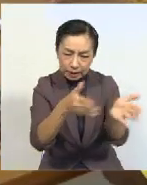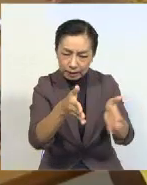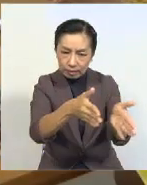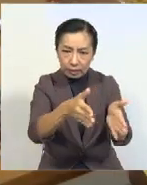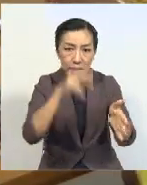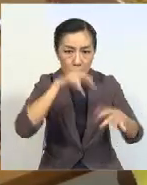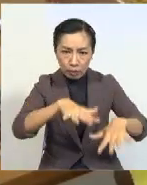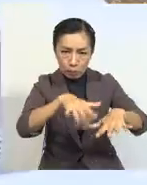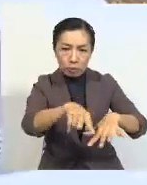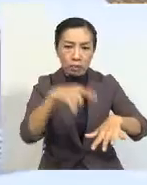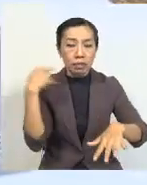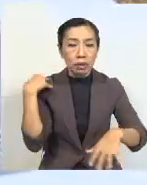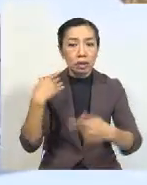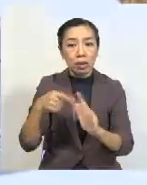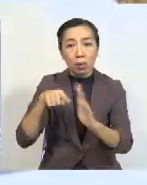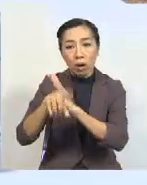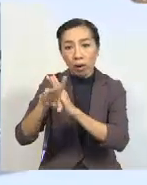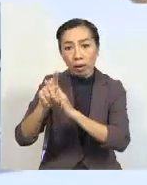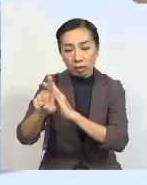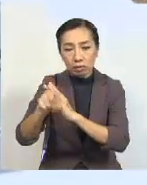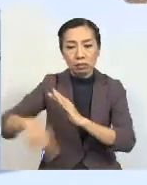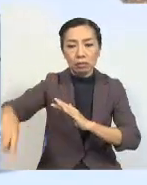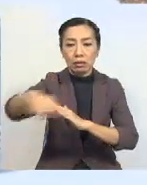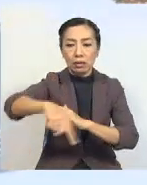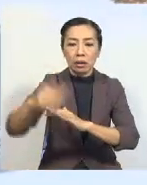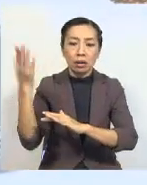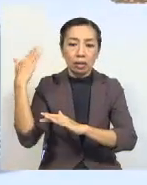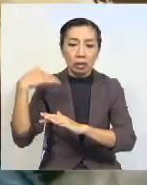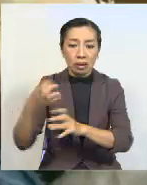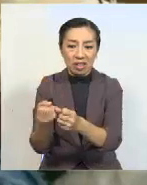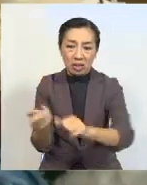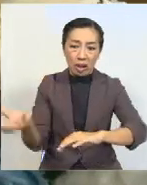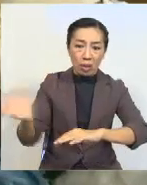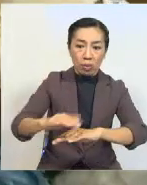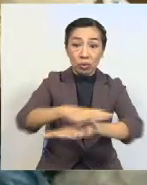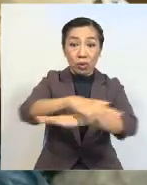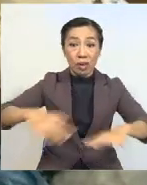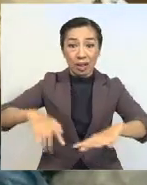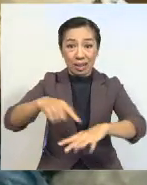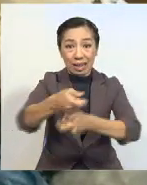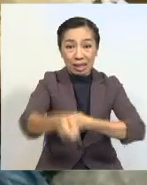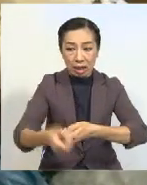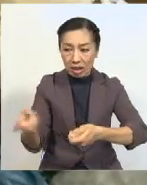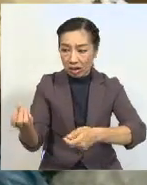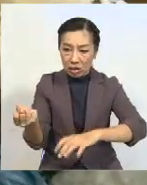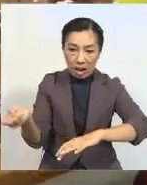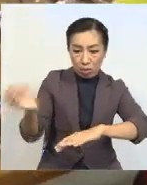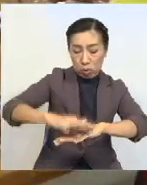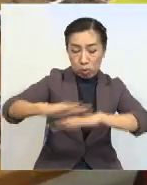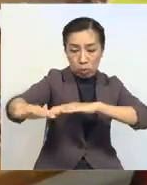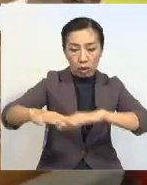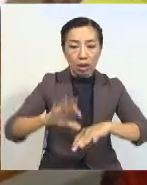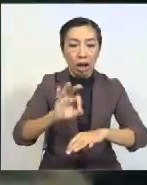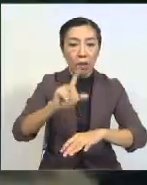แล้วก็ส่วนปัญหาที่จังหวัดร้อยเอ็ดที่มีทรายไปทับถมพื้นที่การเกษตรของชาวบ้านระยะทางประมาณ9กิโล